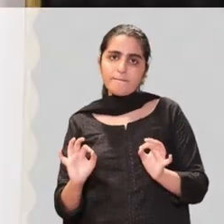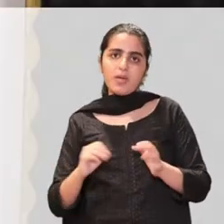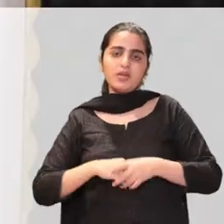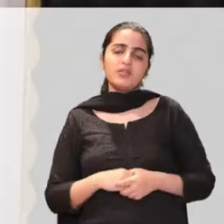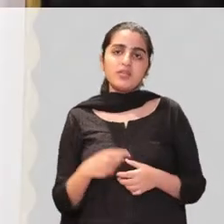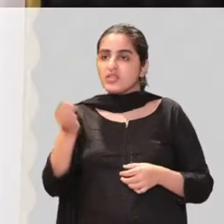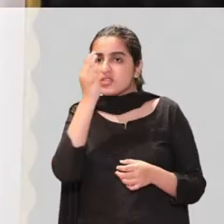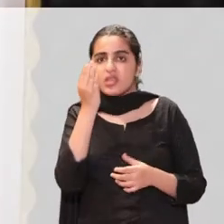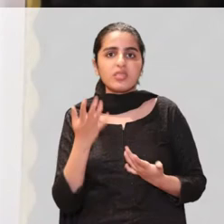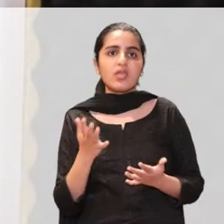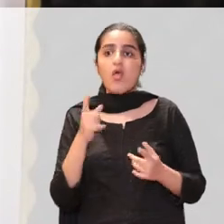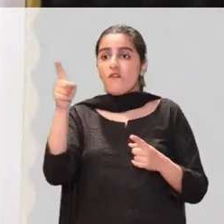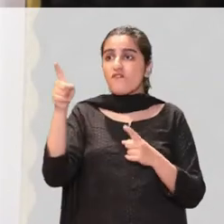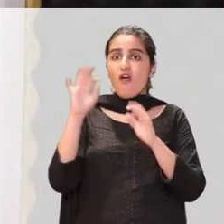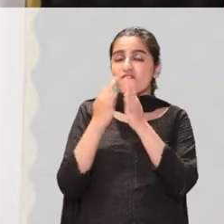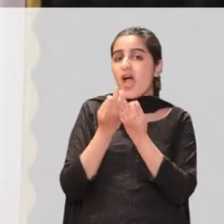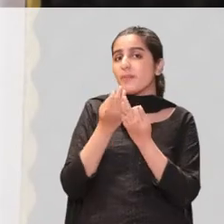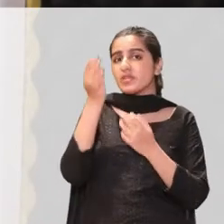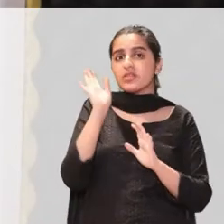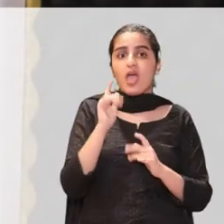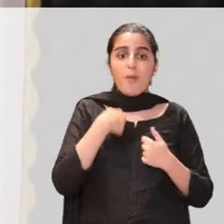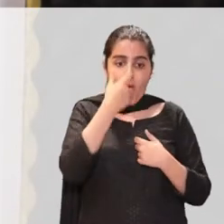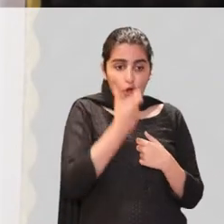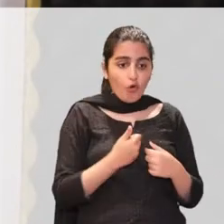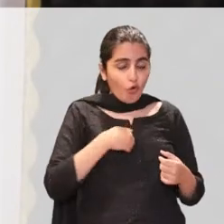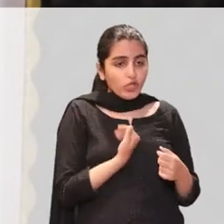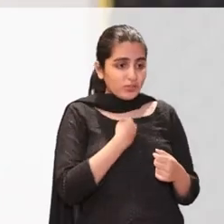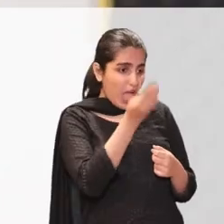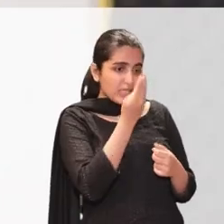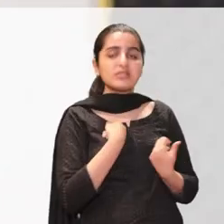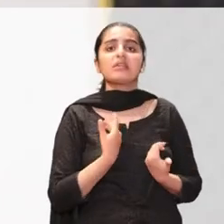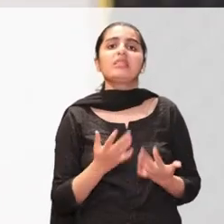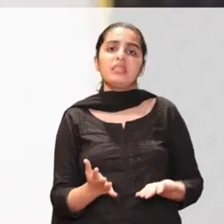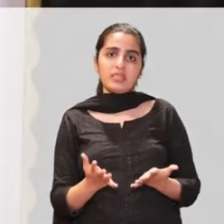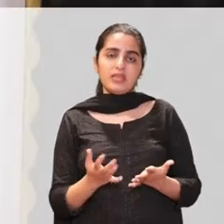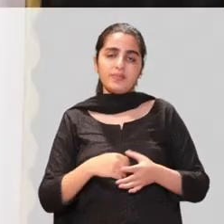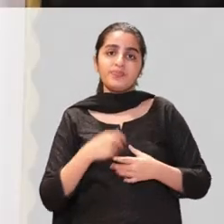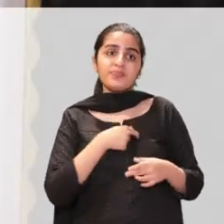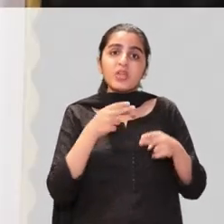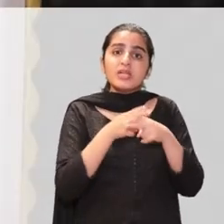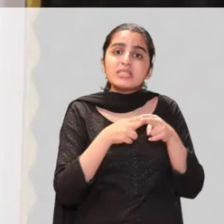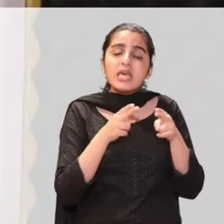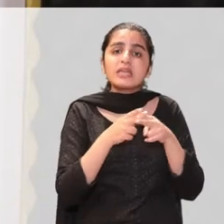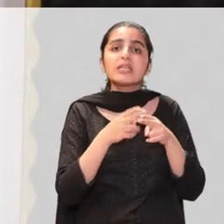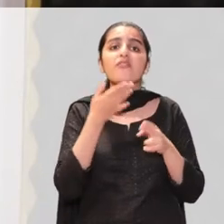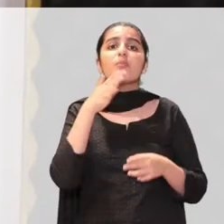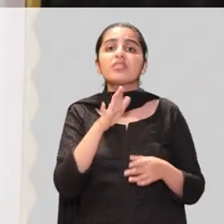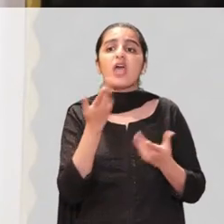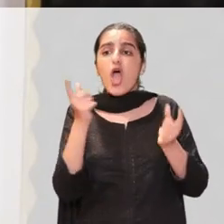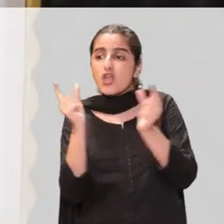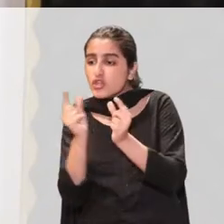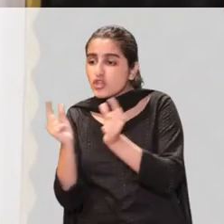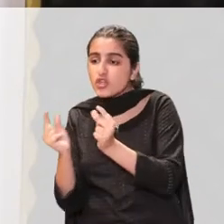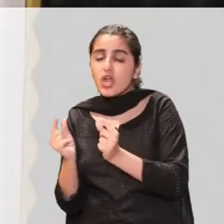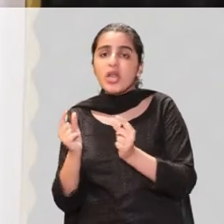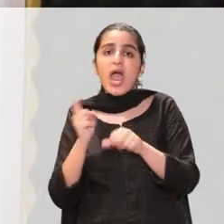और बहुत बाद में आती है फिर से भी आपका मुराद यह है कि छोटी चीजों पर ढूंढ और वेस्टइंडीज लाइव अपनी लाइफ के बड़े आप गोल्स रखें